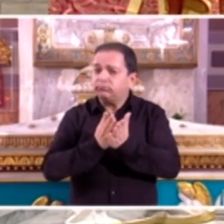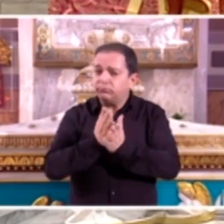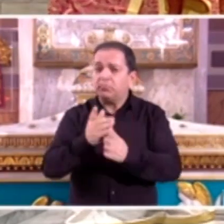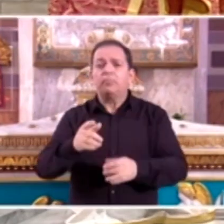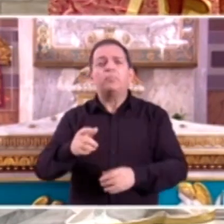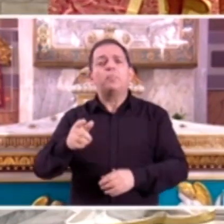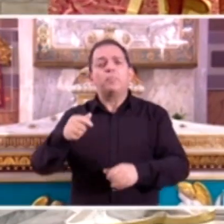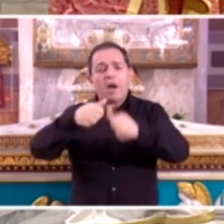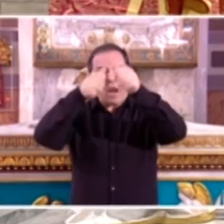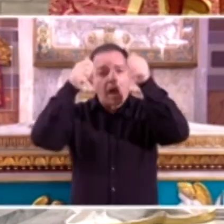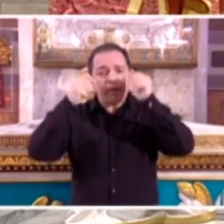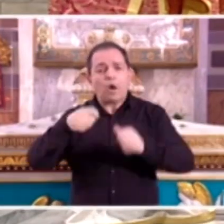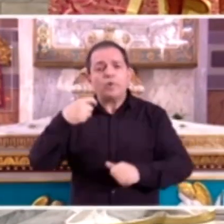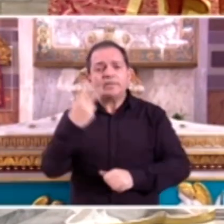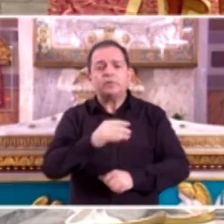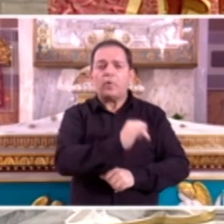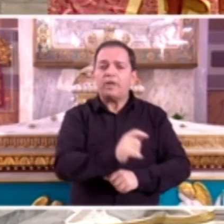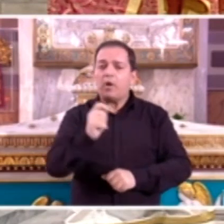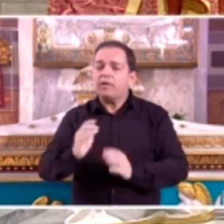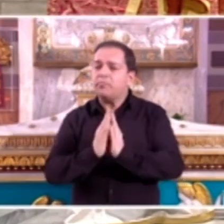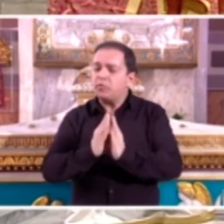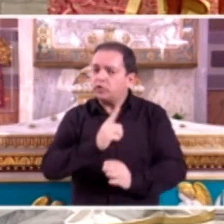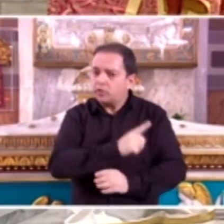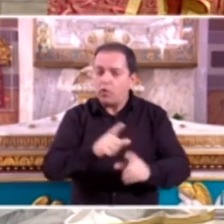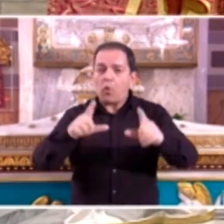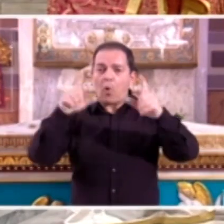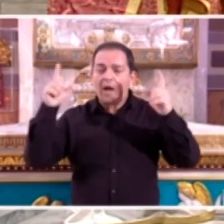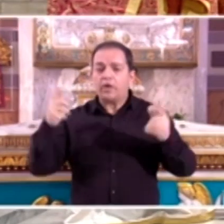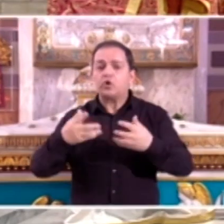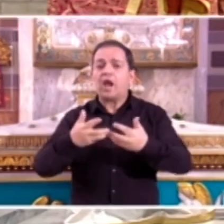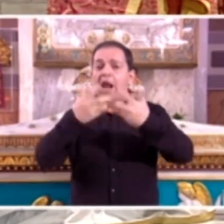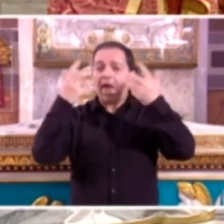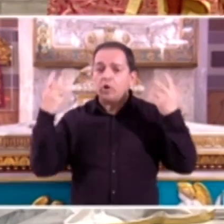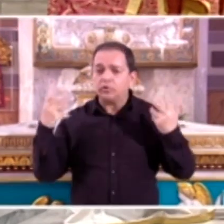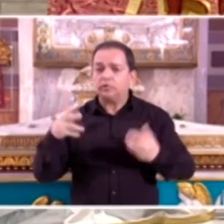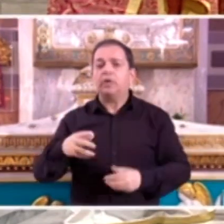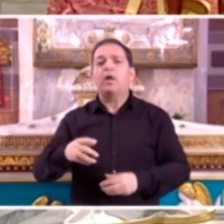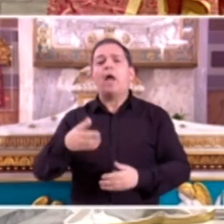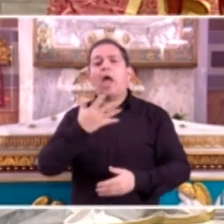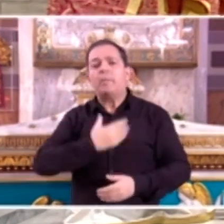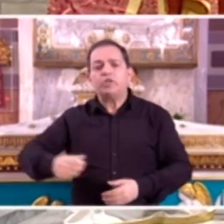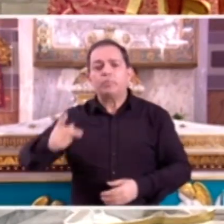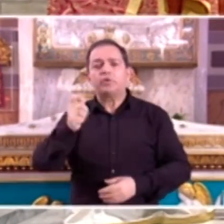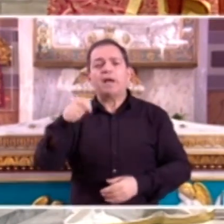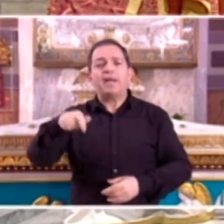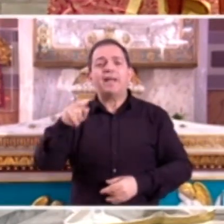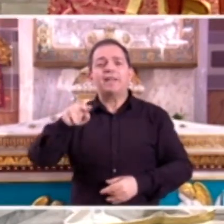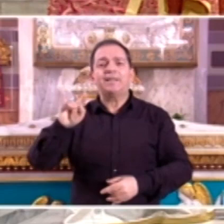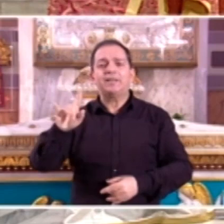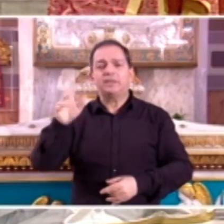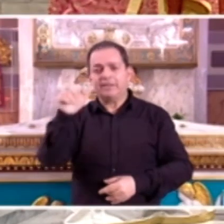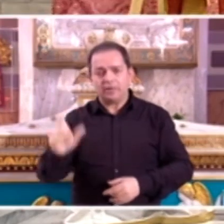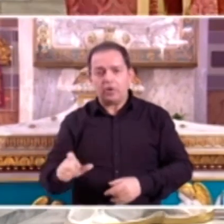Θεοπατών Ιωακήμ και Άνης, του εναγίης πατρός ημών Λέοντος, Επισκόπου Κατάνης, και του Οσίου Πατρός